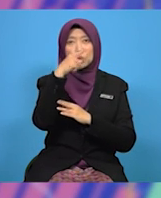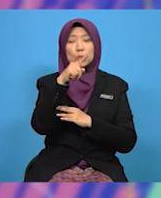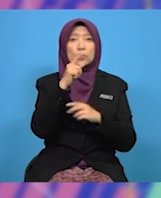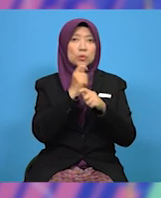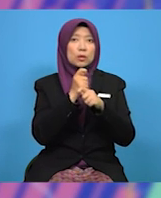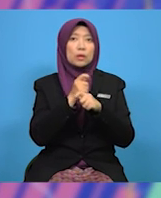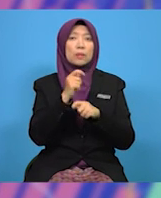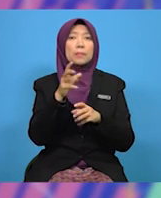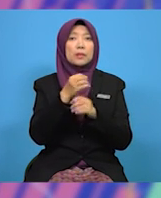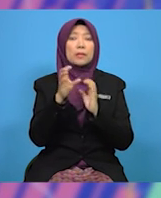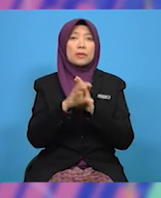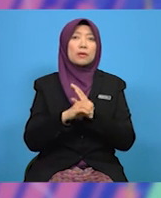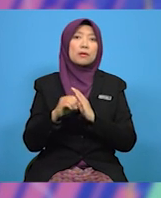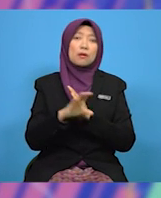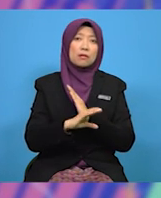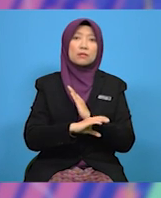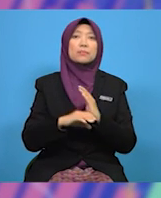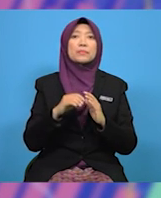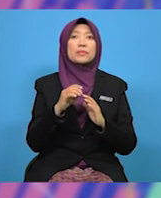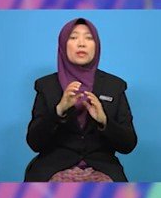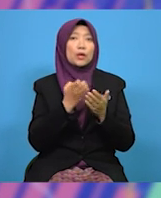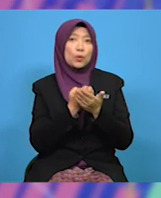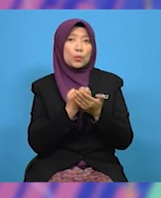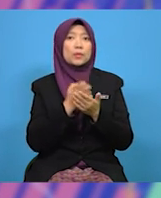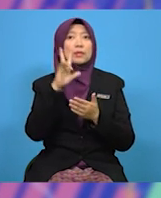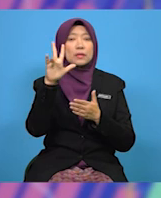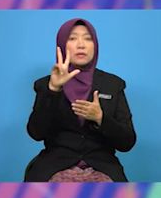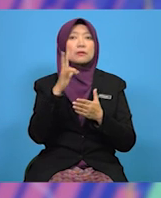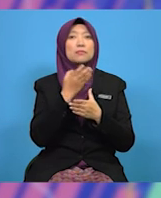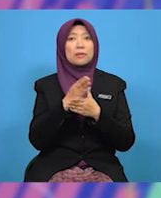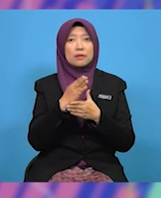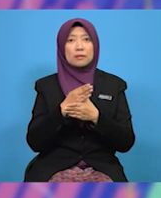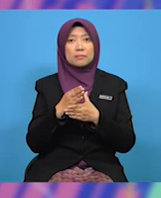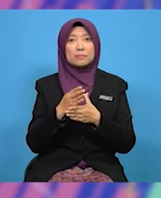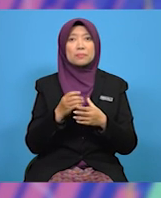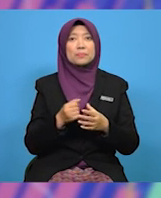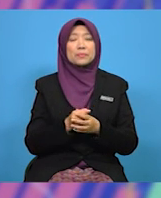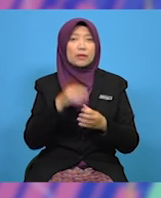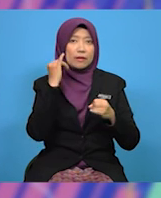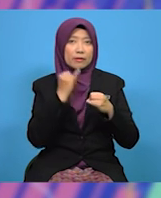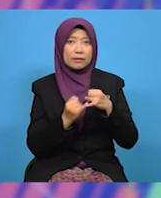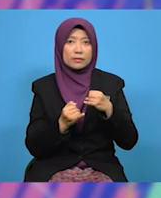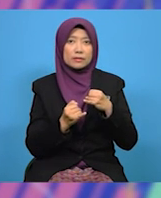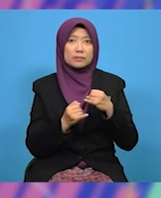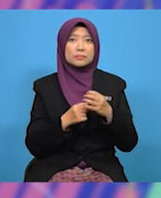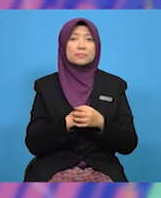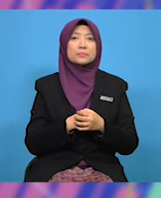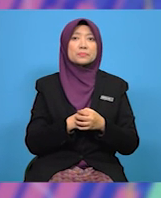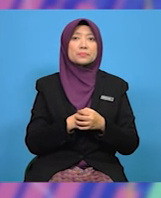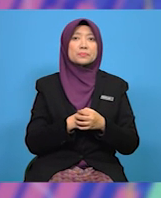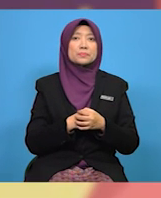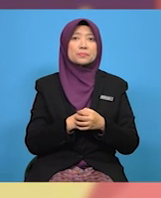menentukan pendapatan negara keseimbangan ekonomi 3 sektor Akhir kata dari